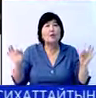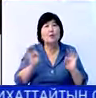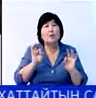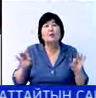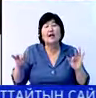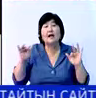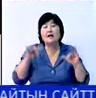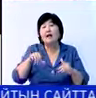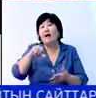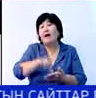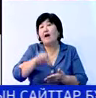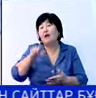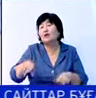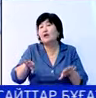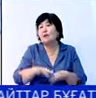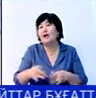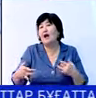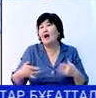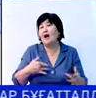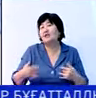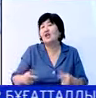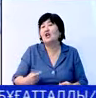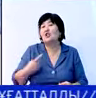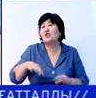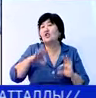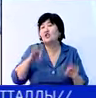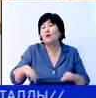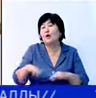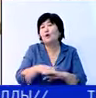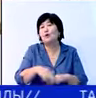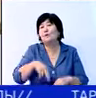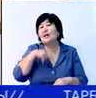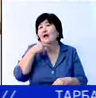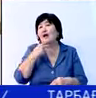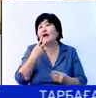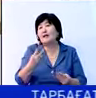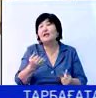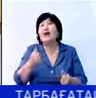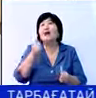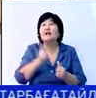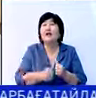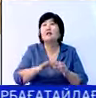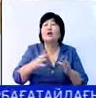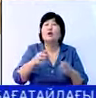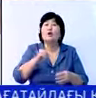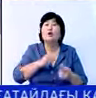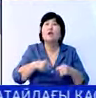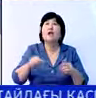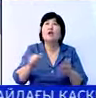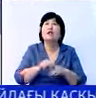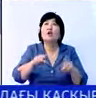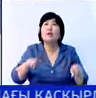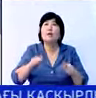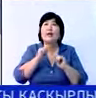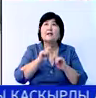шарада қатысушылардың бірегей әртістік шеберлігі де көрермендер ықыласына бөленді. Нәтижесінде әрбір өнер ұжымына диплом мен